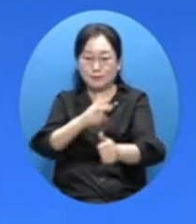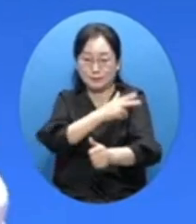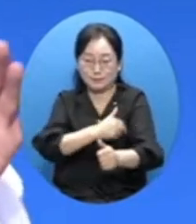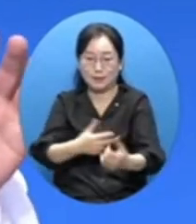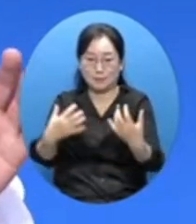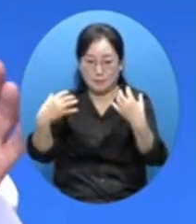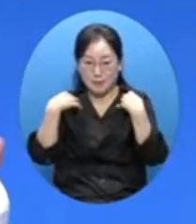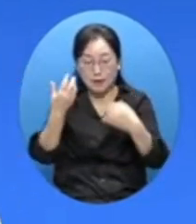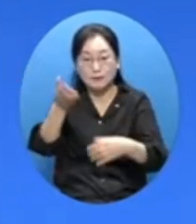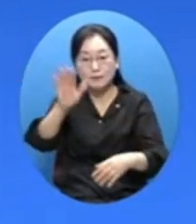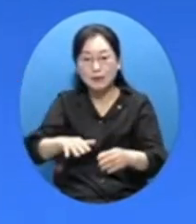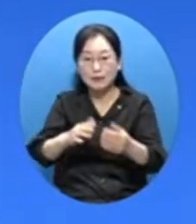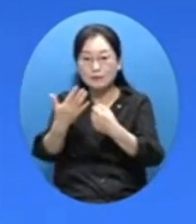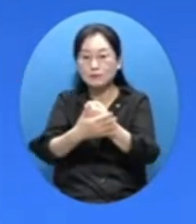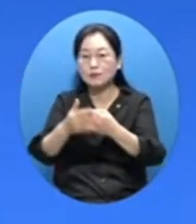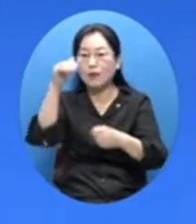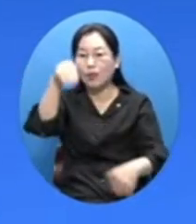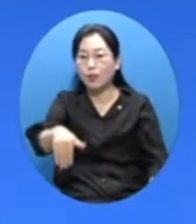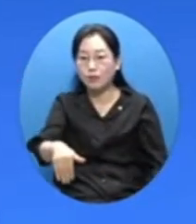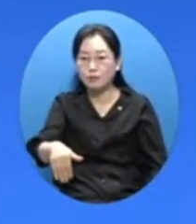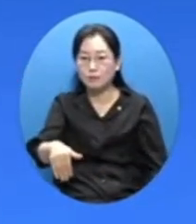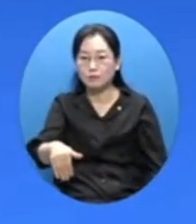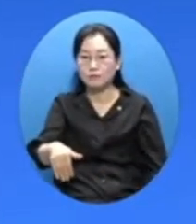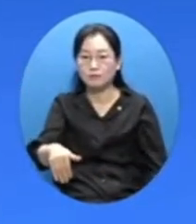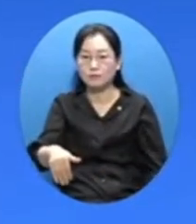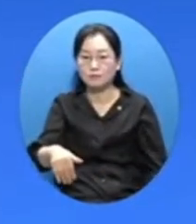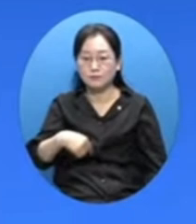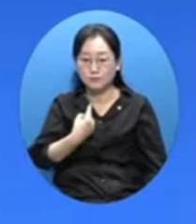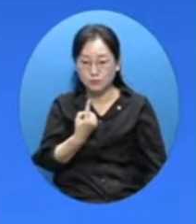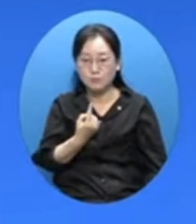은혜가 사라지고 나니까 스스로 자기의